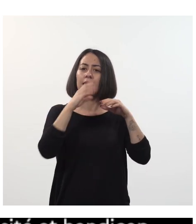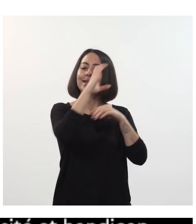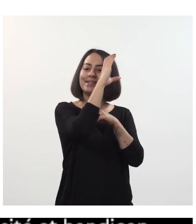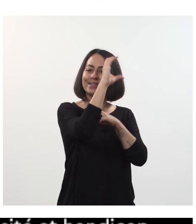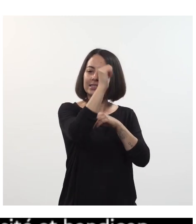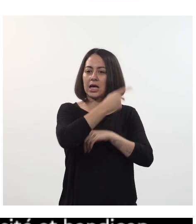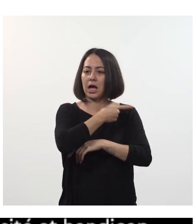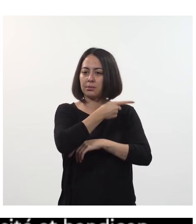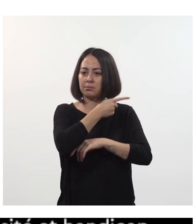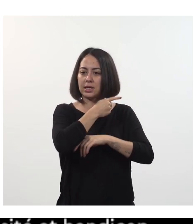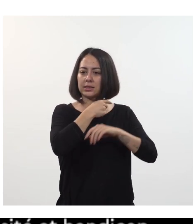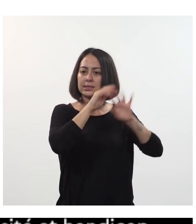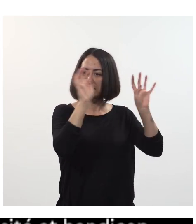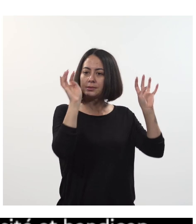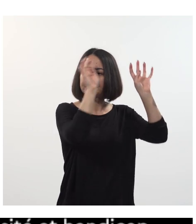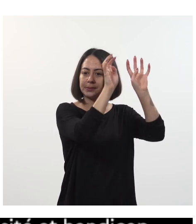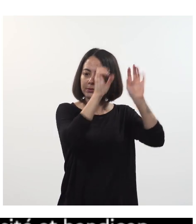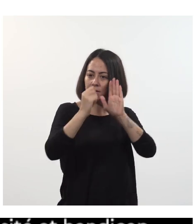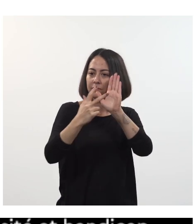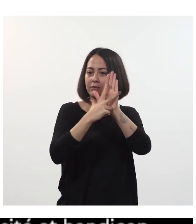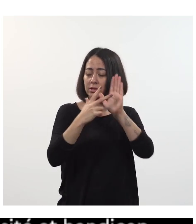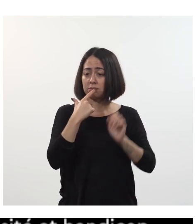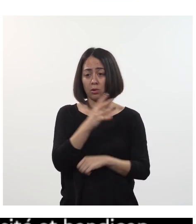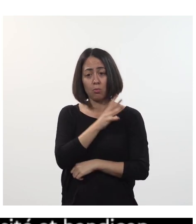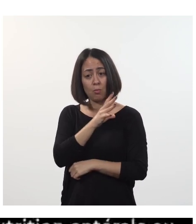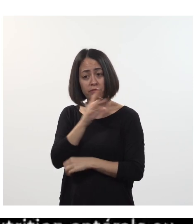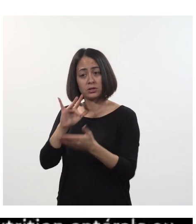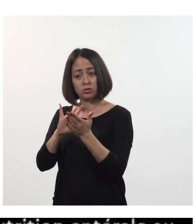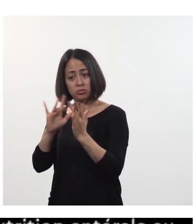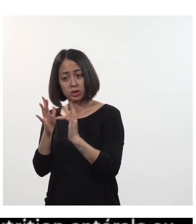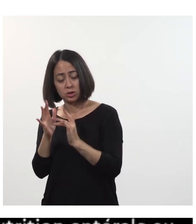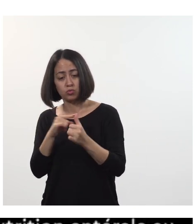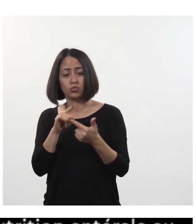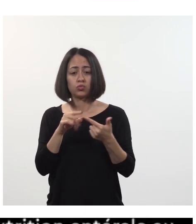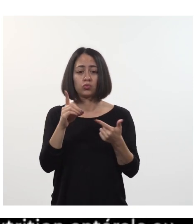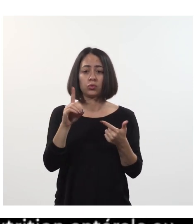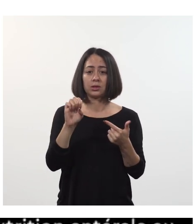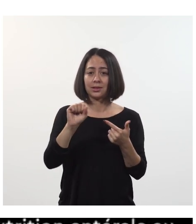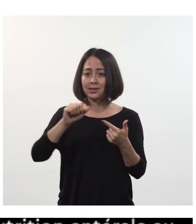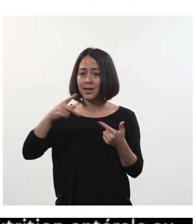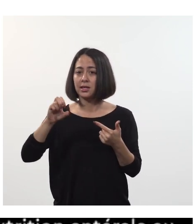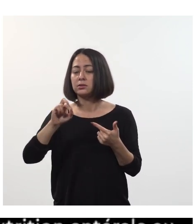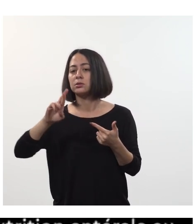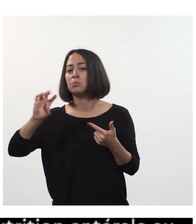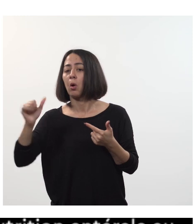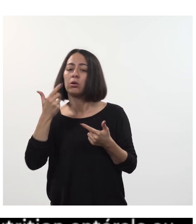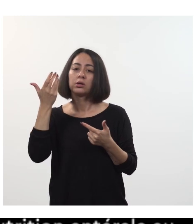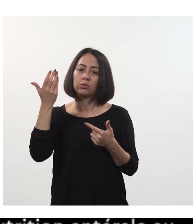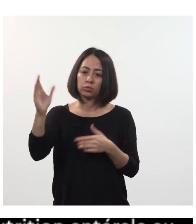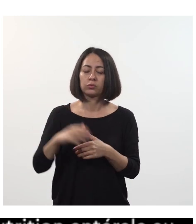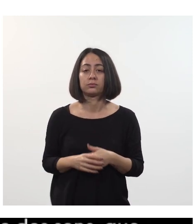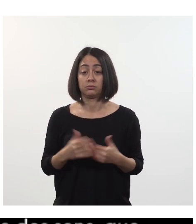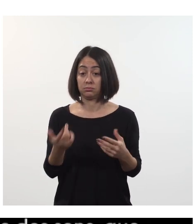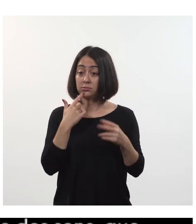le professeur Desport, le professeur Jésus et également le docteur Faimandi. Donc ces fiches, nous, sont réalisées à la demande